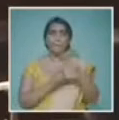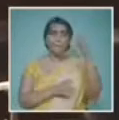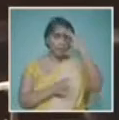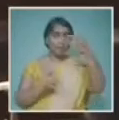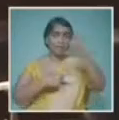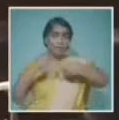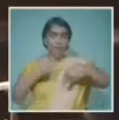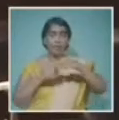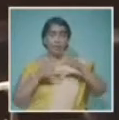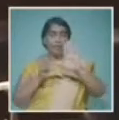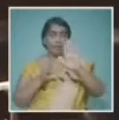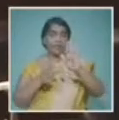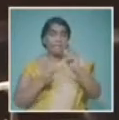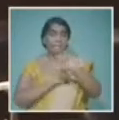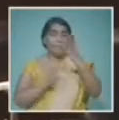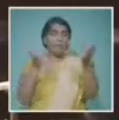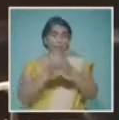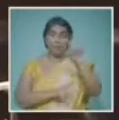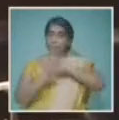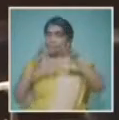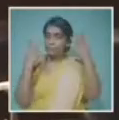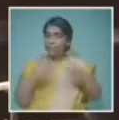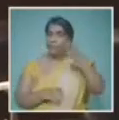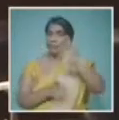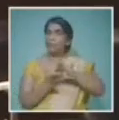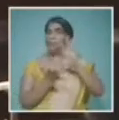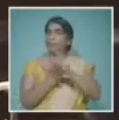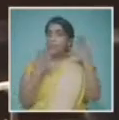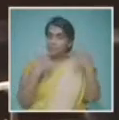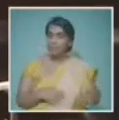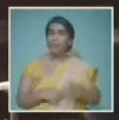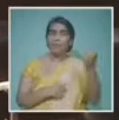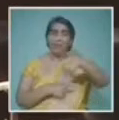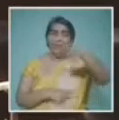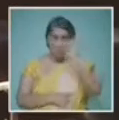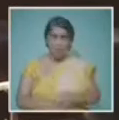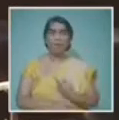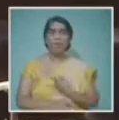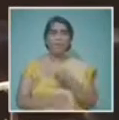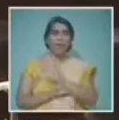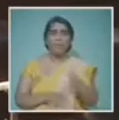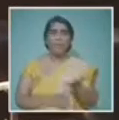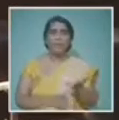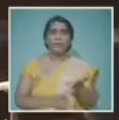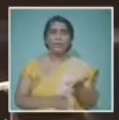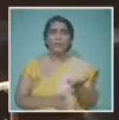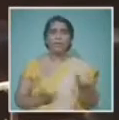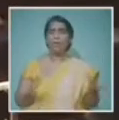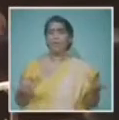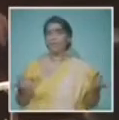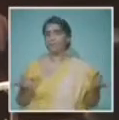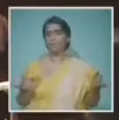නායකයන්ගේ මේ පක්ෂේ පාර්ලිමේන්තු කණ්ඩායම රැස් වෙලා තීන්දුවක් අරගෙන ඒකමැතිකම ඉදිරියට එහෙම ඉදිරිපත් කරන එකක් නෙවෙයිද මේක ගරු